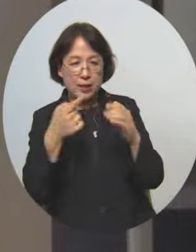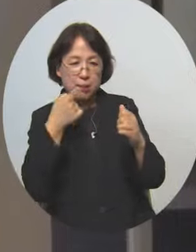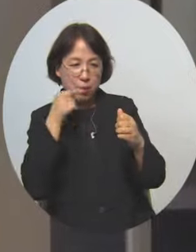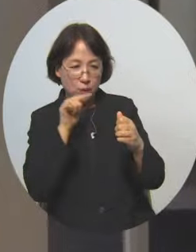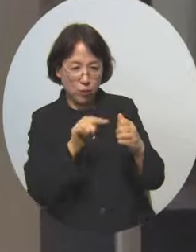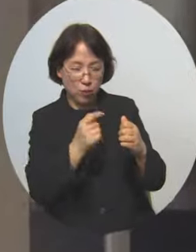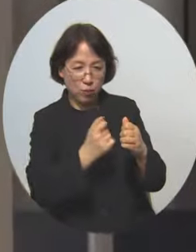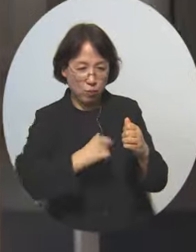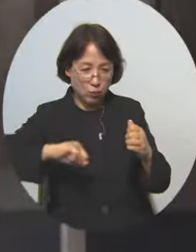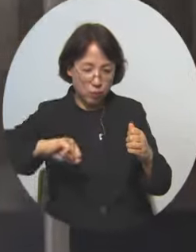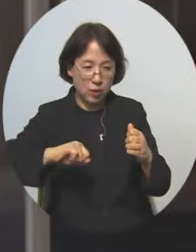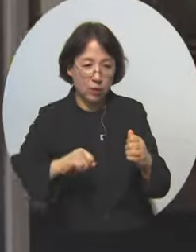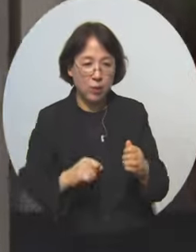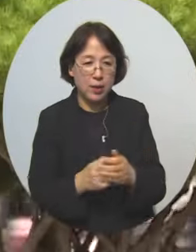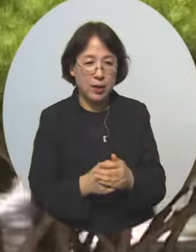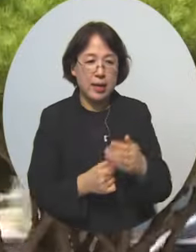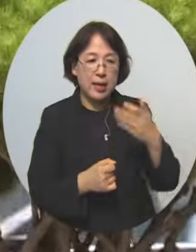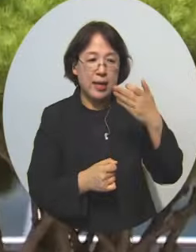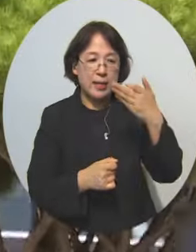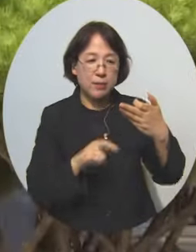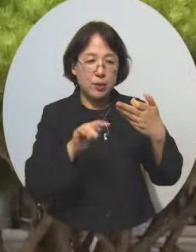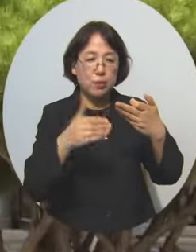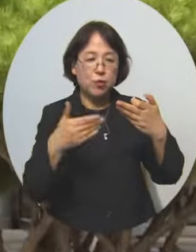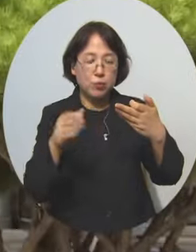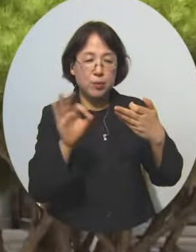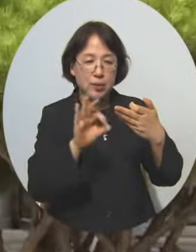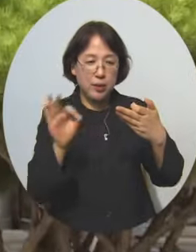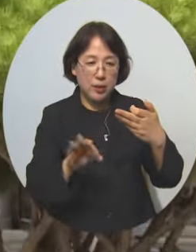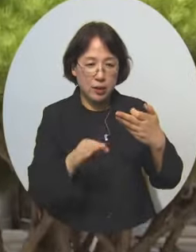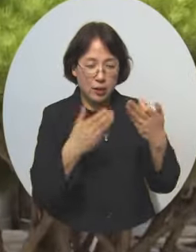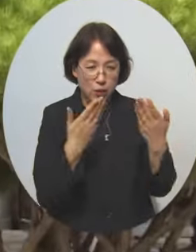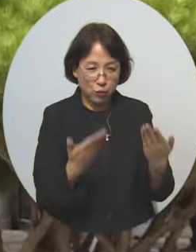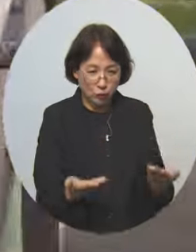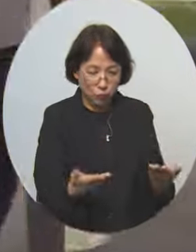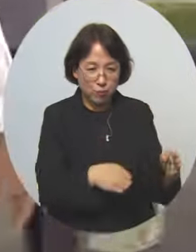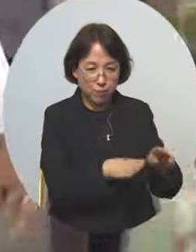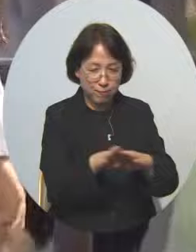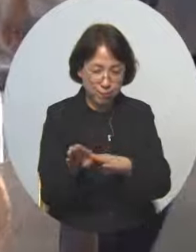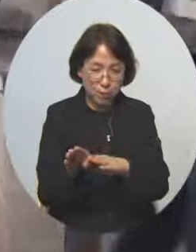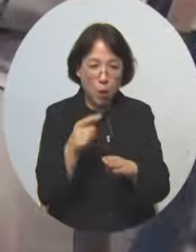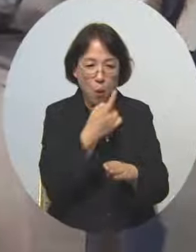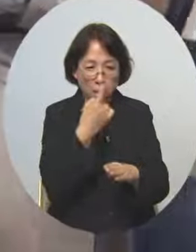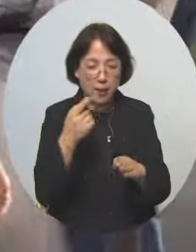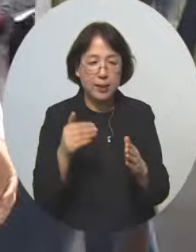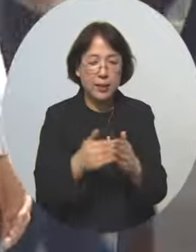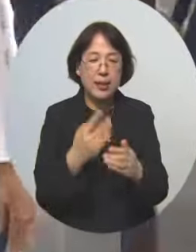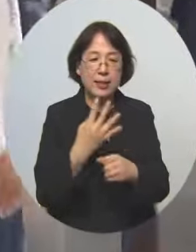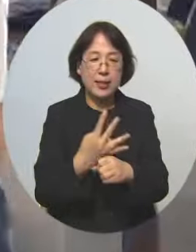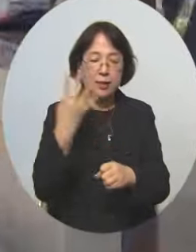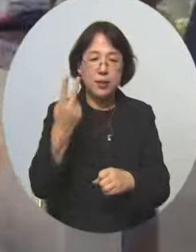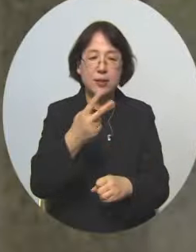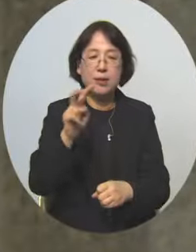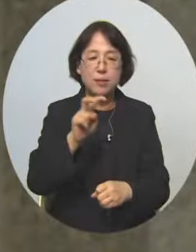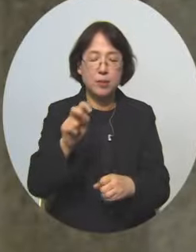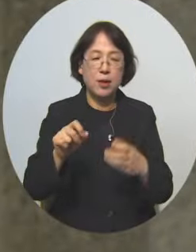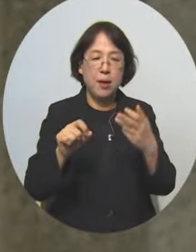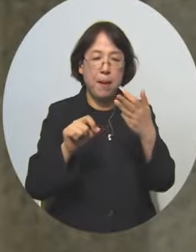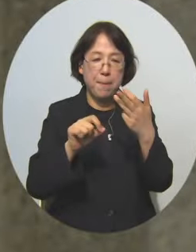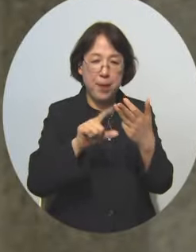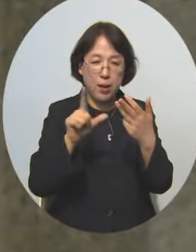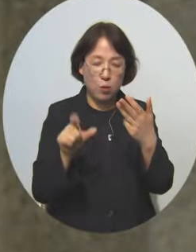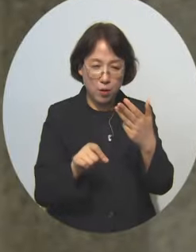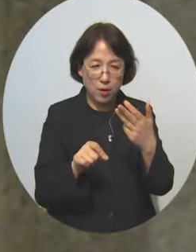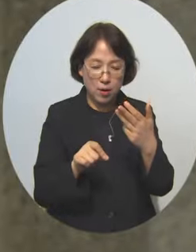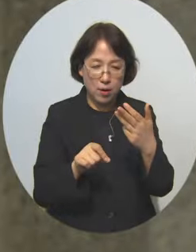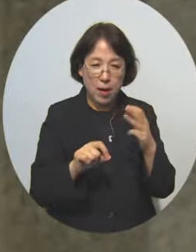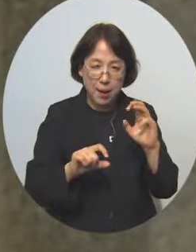의원 14.9%가 휴진한 걸로 확인됐습니다. 4년 전인 2020년 8월 의대 증원 추진에